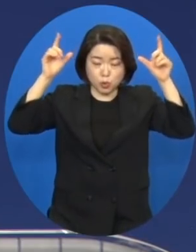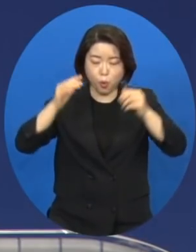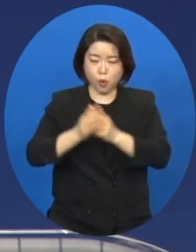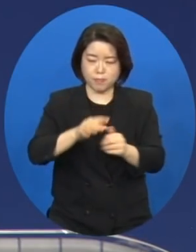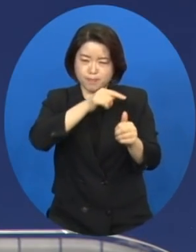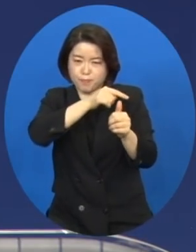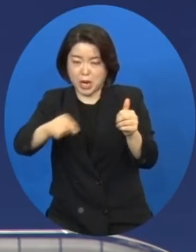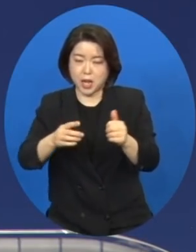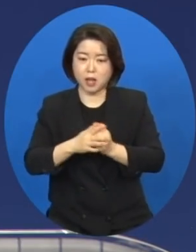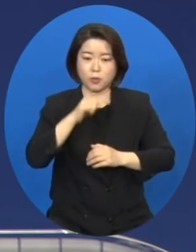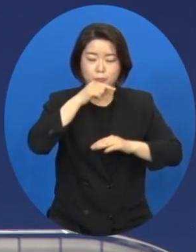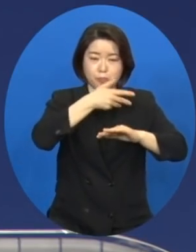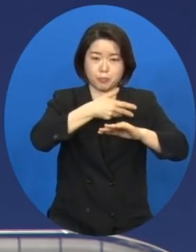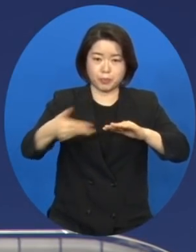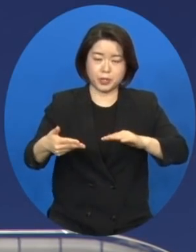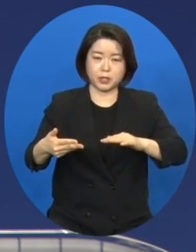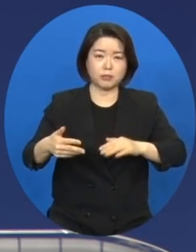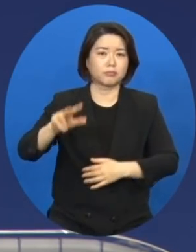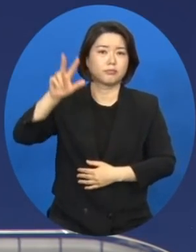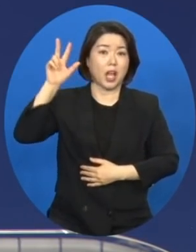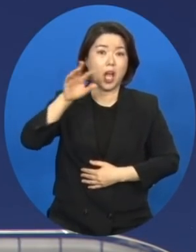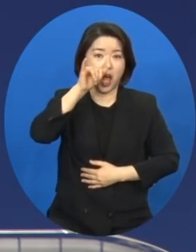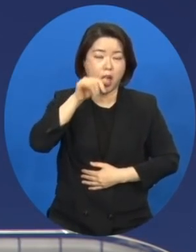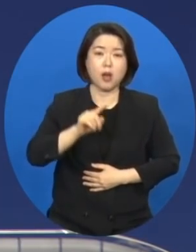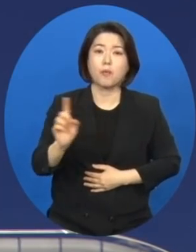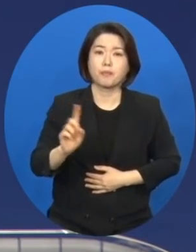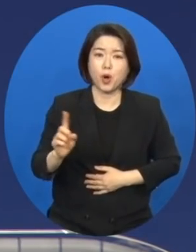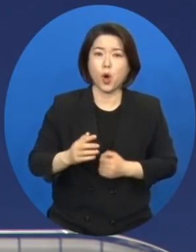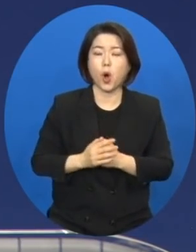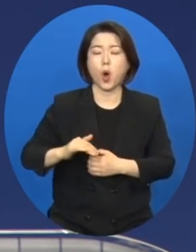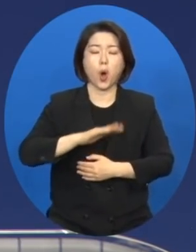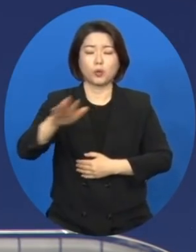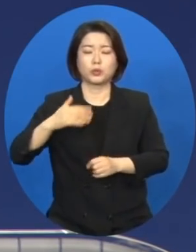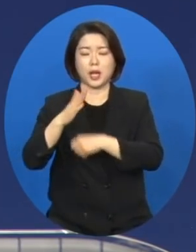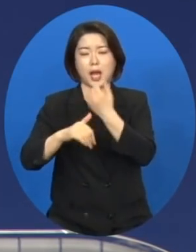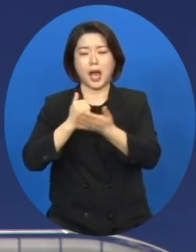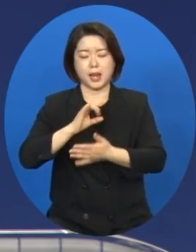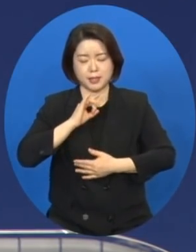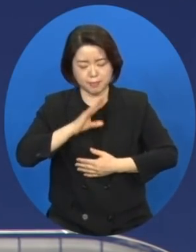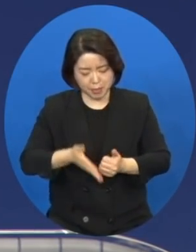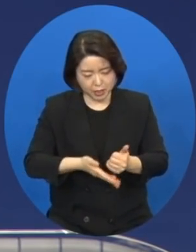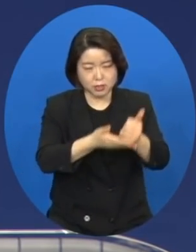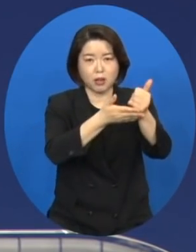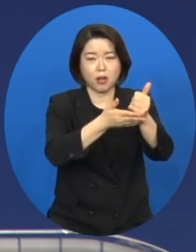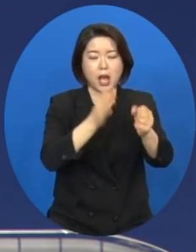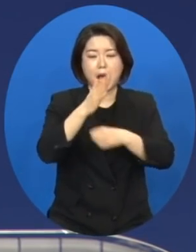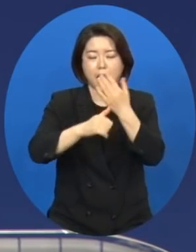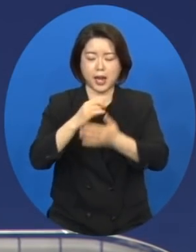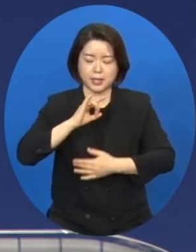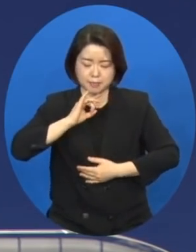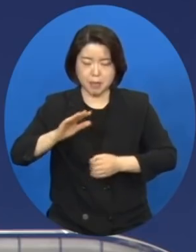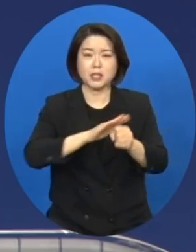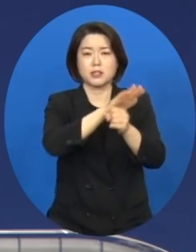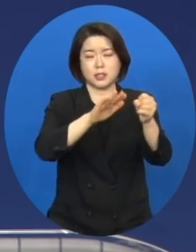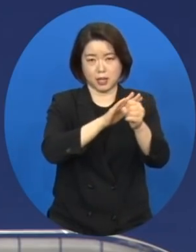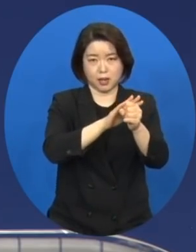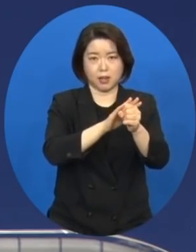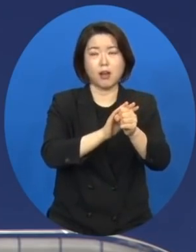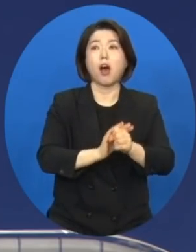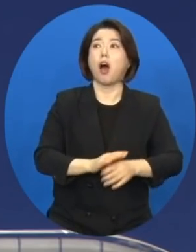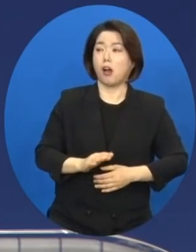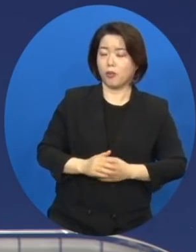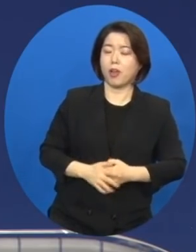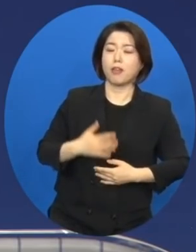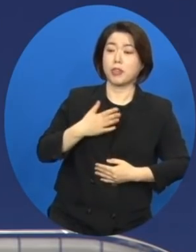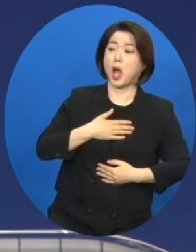언약이 있습니다. 그 언약의 핵심이 이거예요. 우리는 하나님만 섬기겠습니다. 하나님만 사랑하겠습니다. 그러면 하나님은 나는